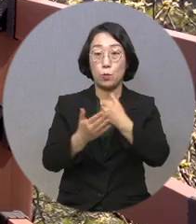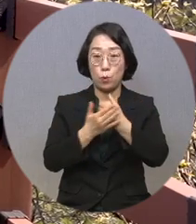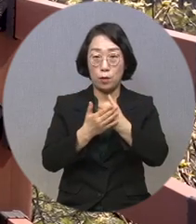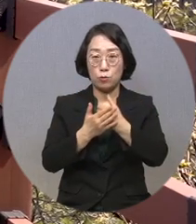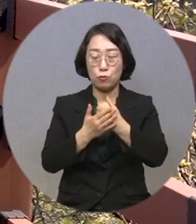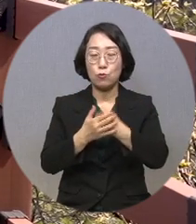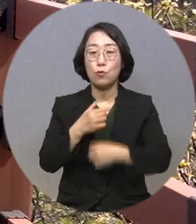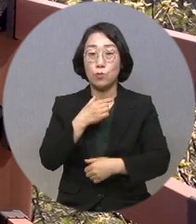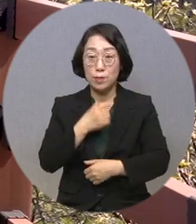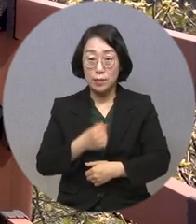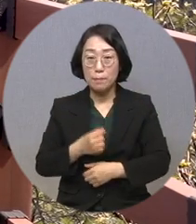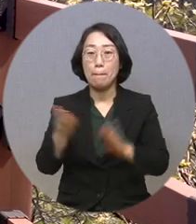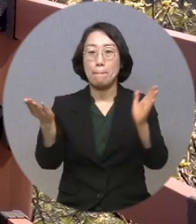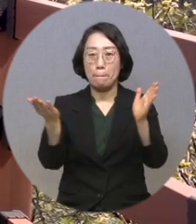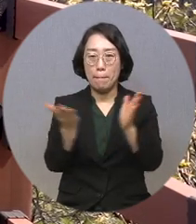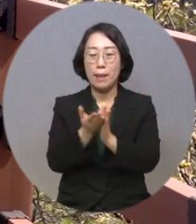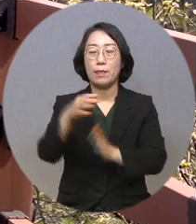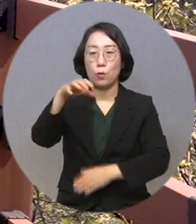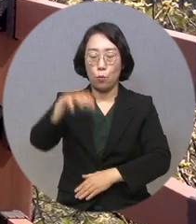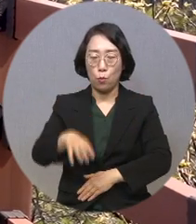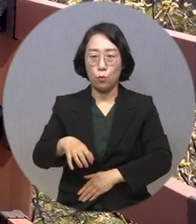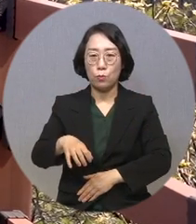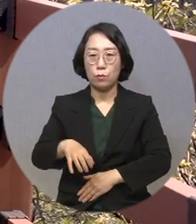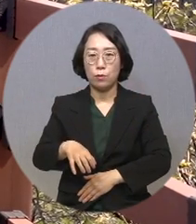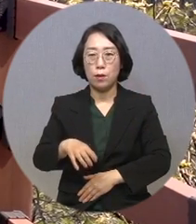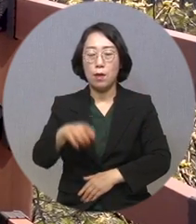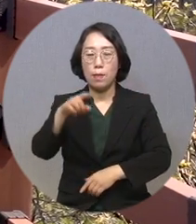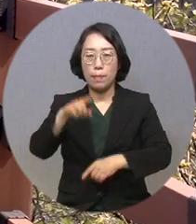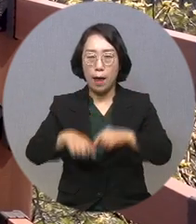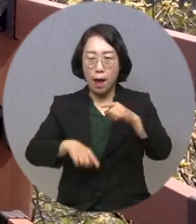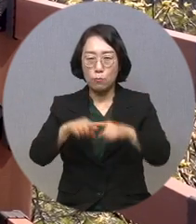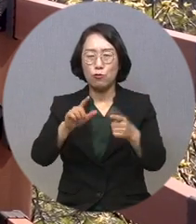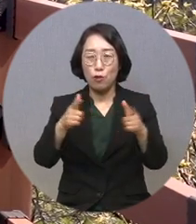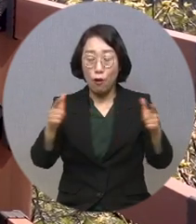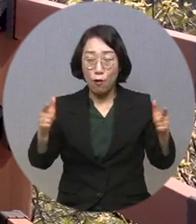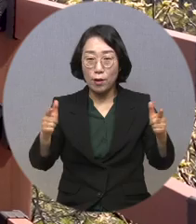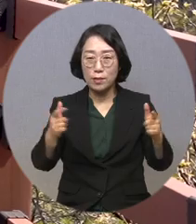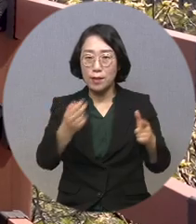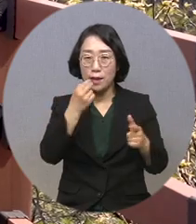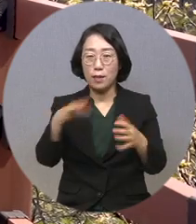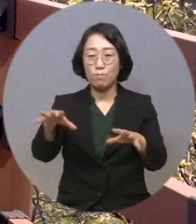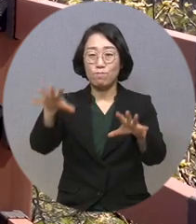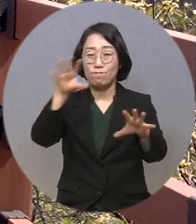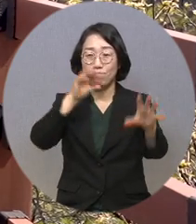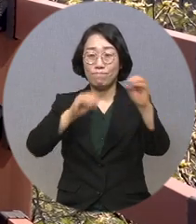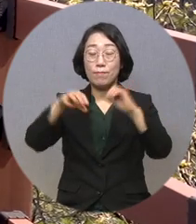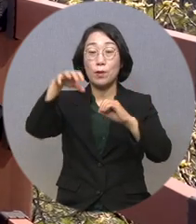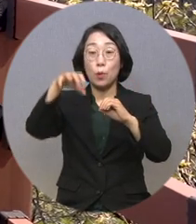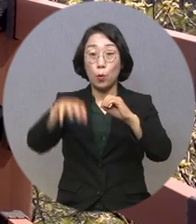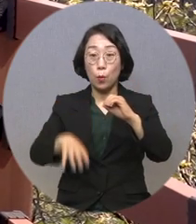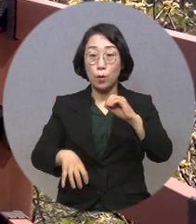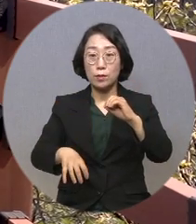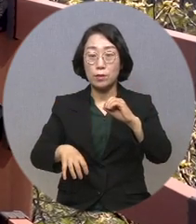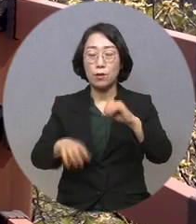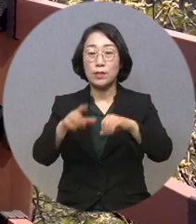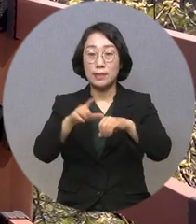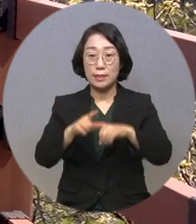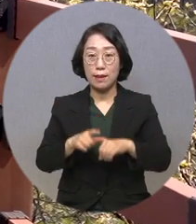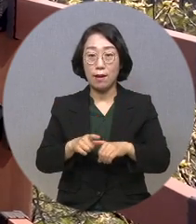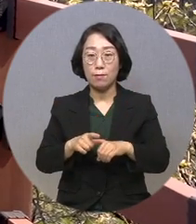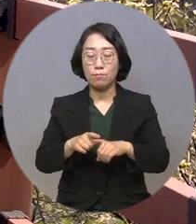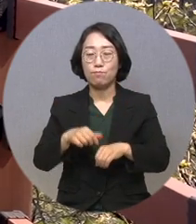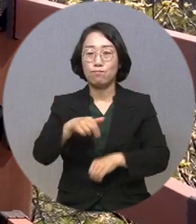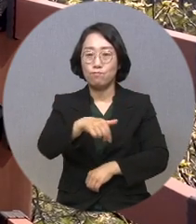시킬 수 있는 특화된 장소로 온갖 식물들이 내뿜는 피톤치드 가득한 자연 속에서 시간을 보내는